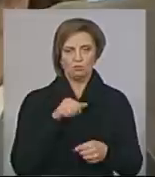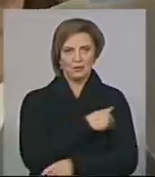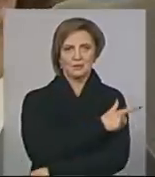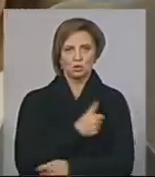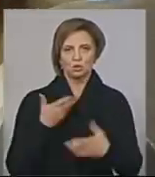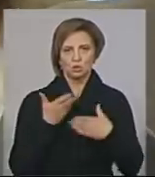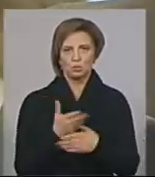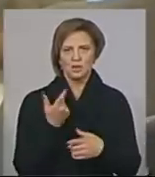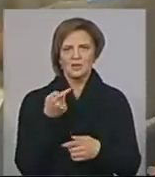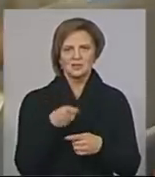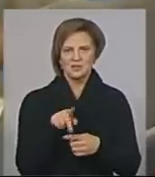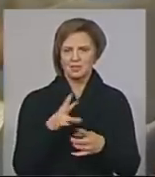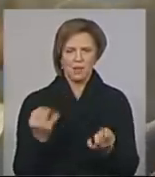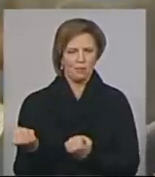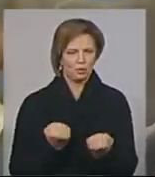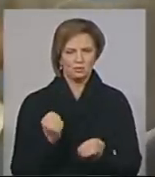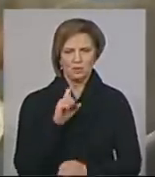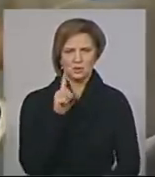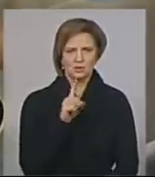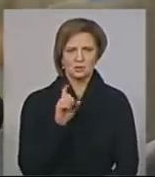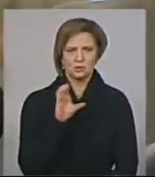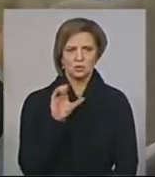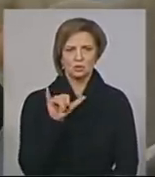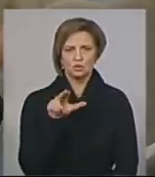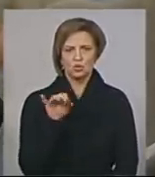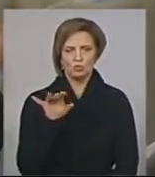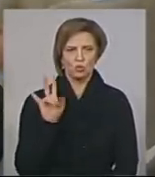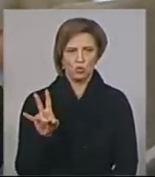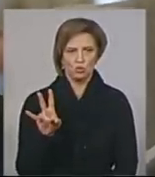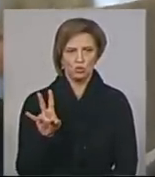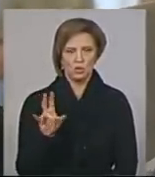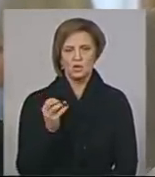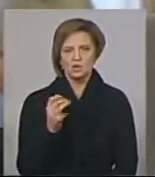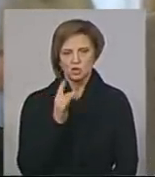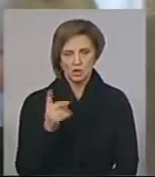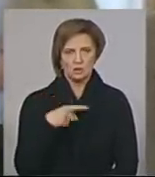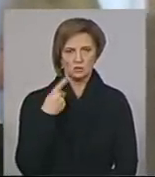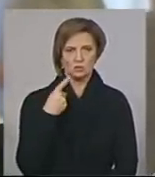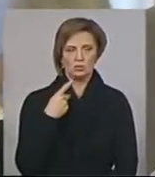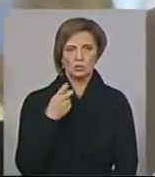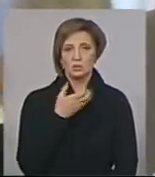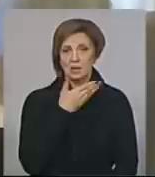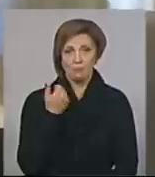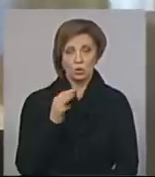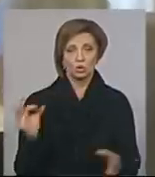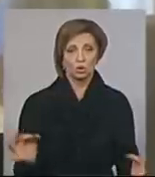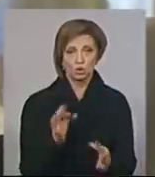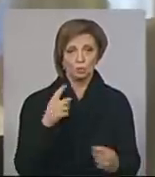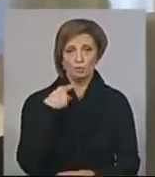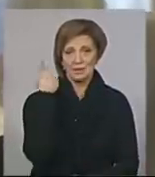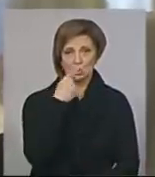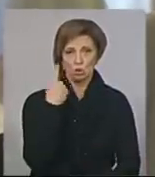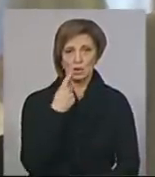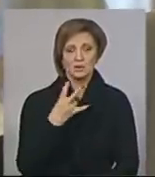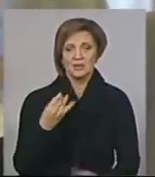допомогу. Це не боротьба з Уляною Супрун. Ще раз наголошую, не маю нічого персонально, ні я, ні